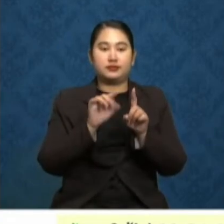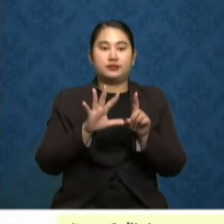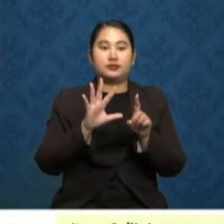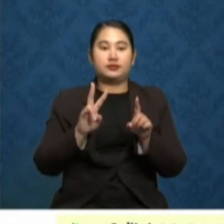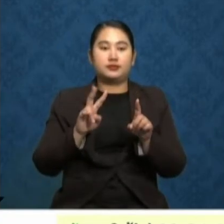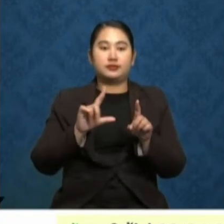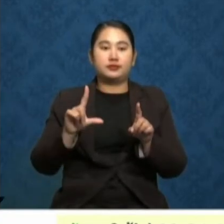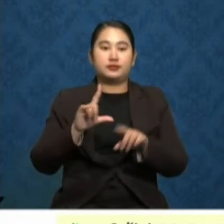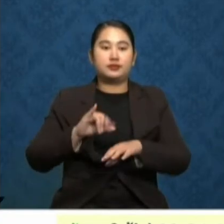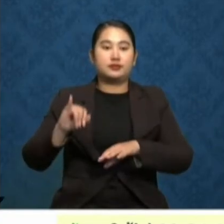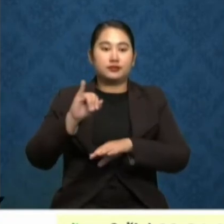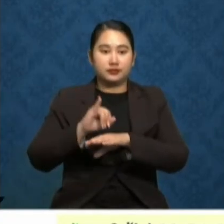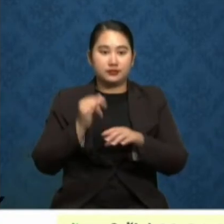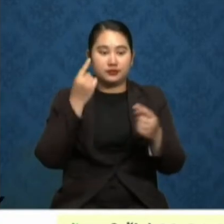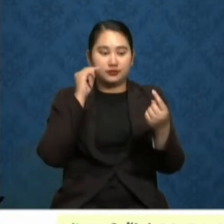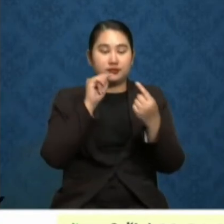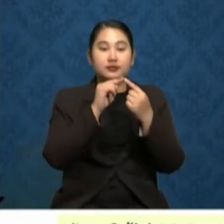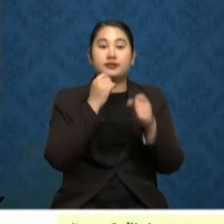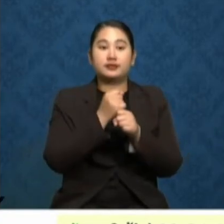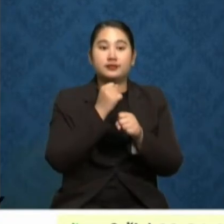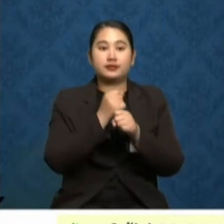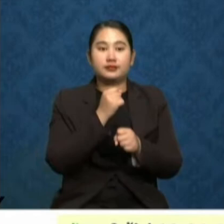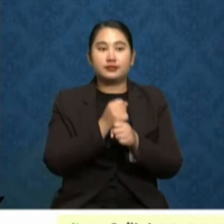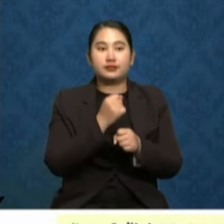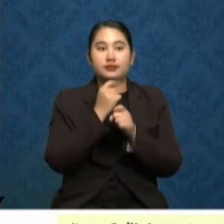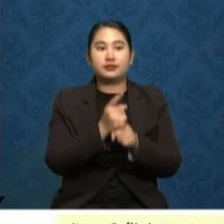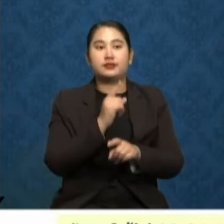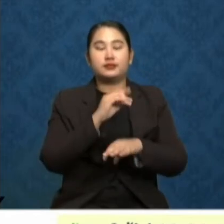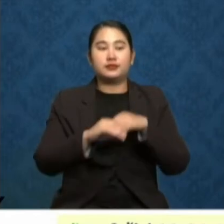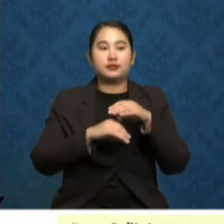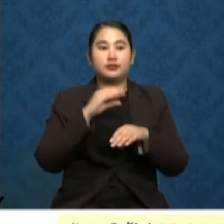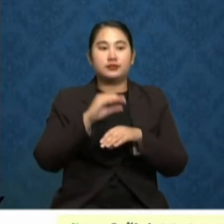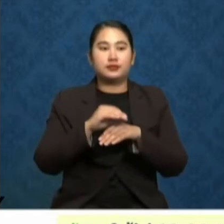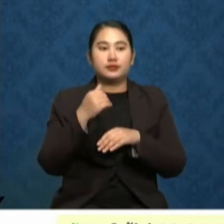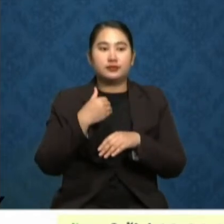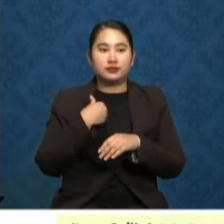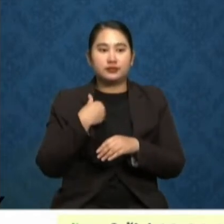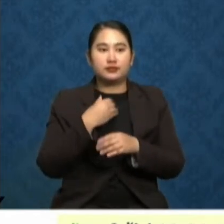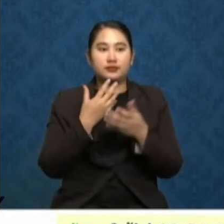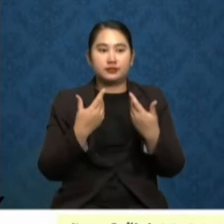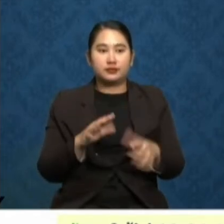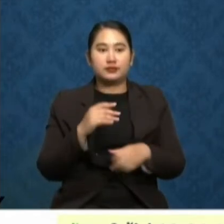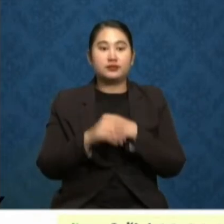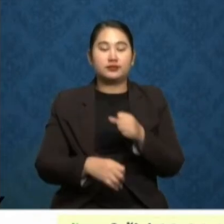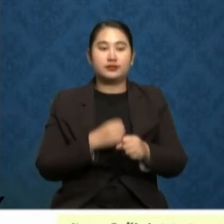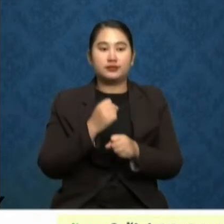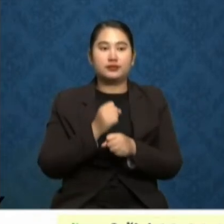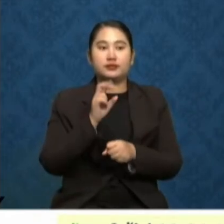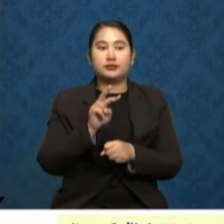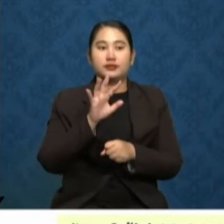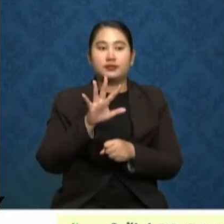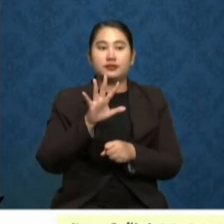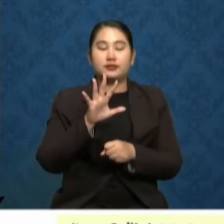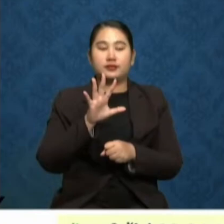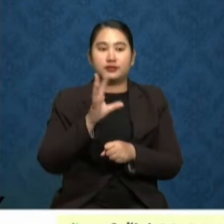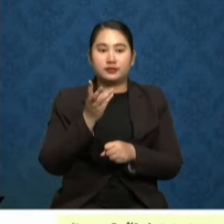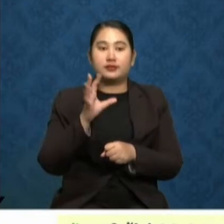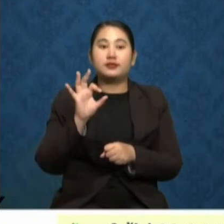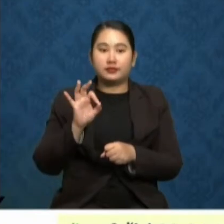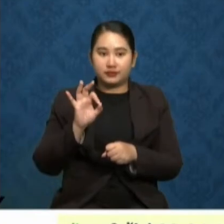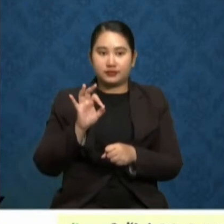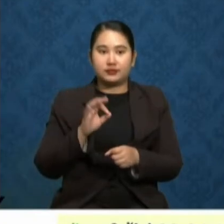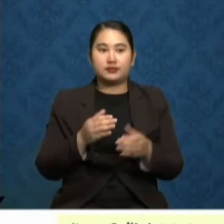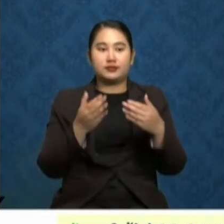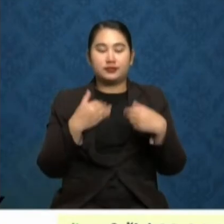แล้วก็มีเป้าหมายในกดำการตามของการนี้จะให้เสรจภายใปี 2569 แล